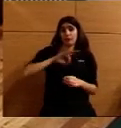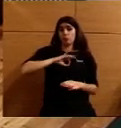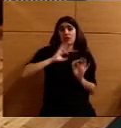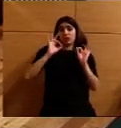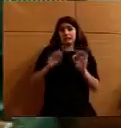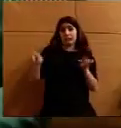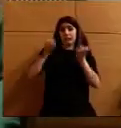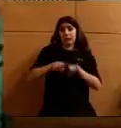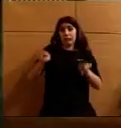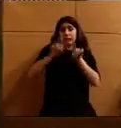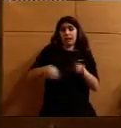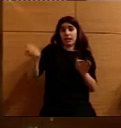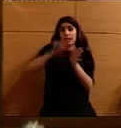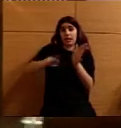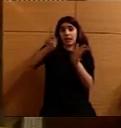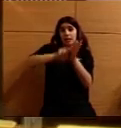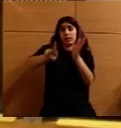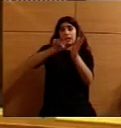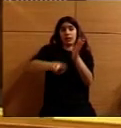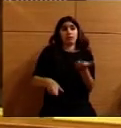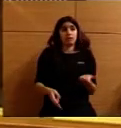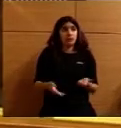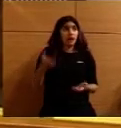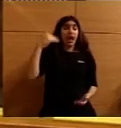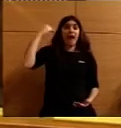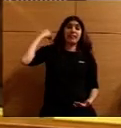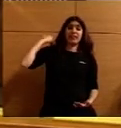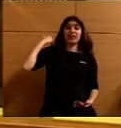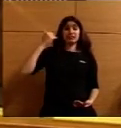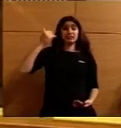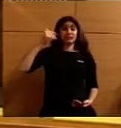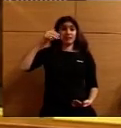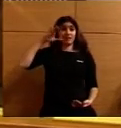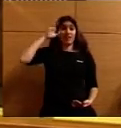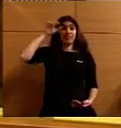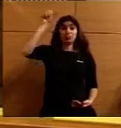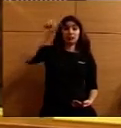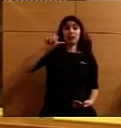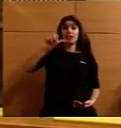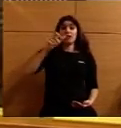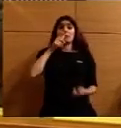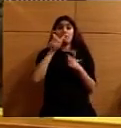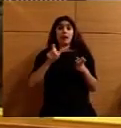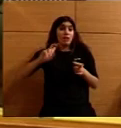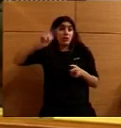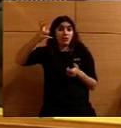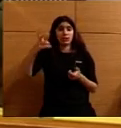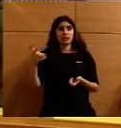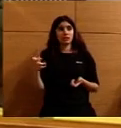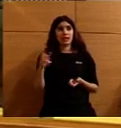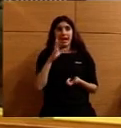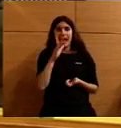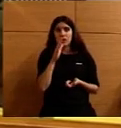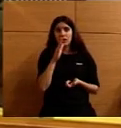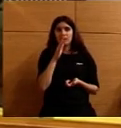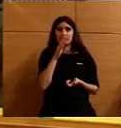clàssic que se repetís y que, encara que en altres ocasions hem escoltat les paraules de mesura, en